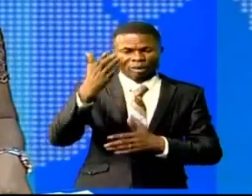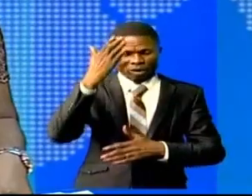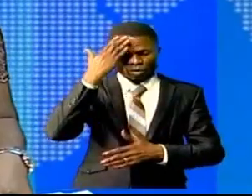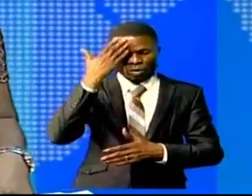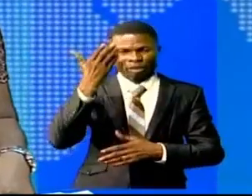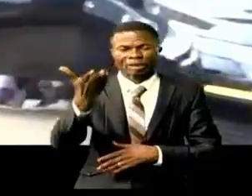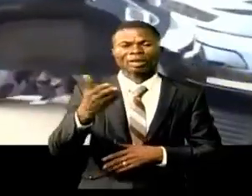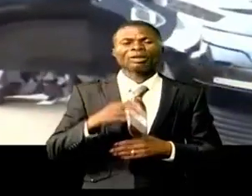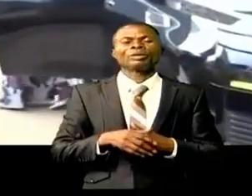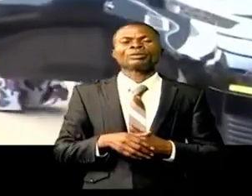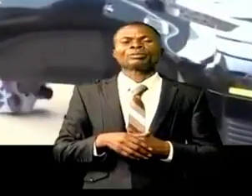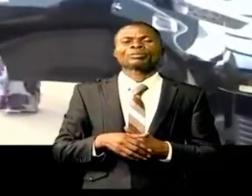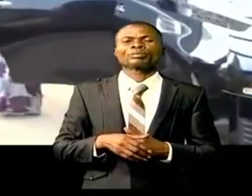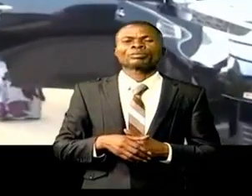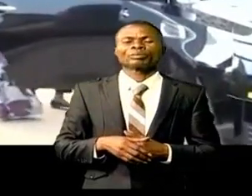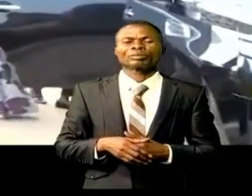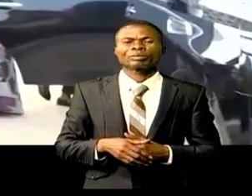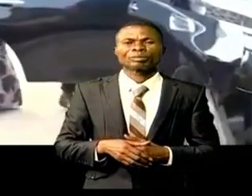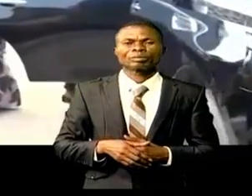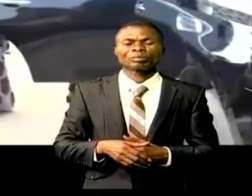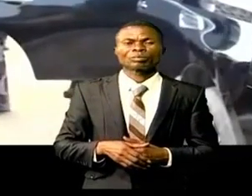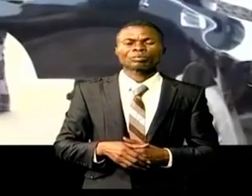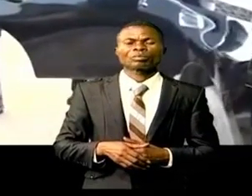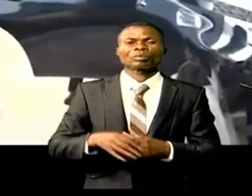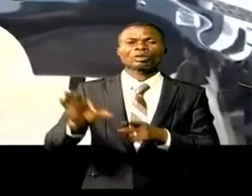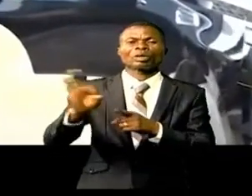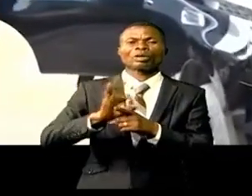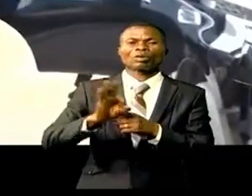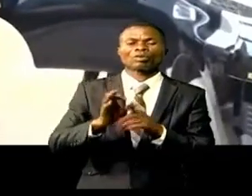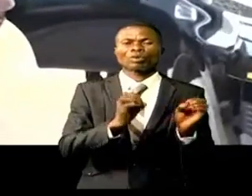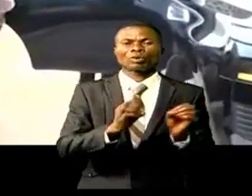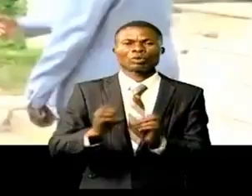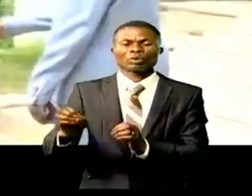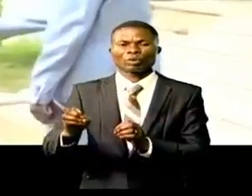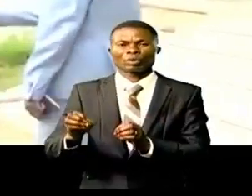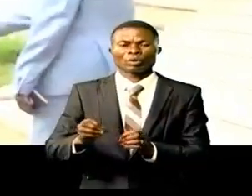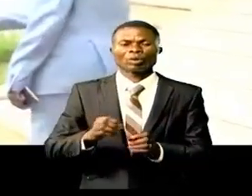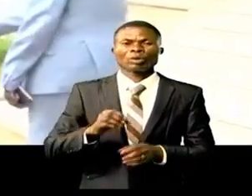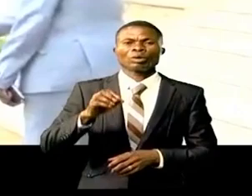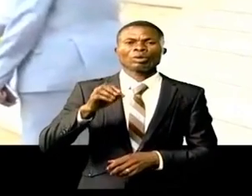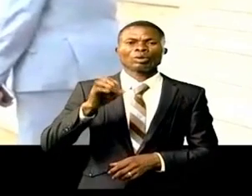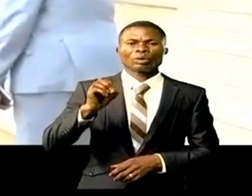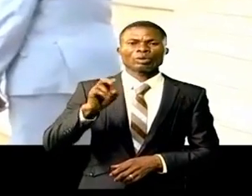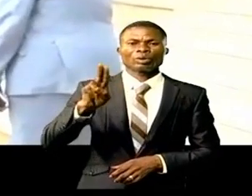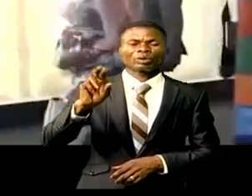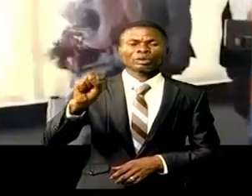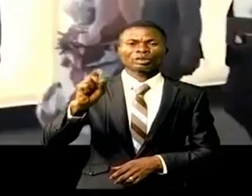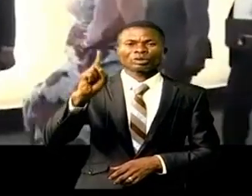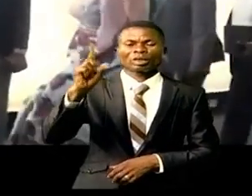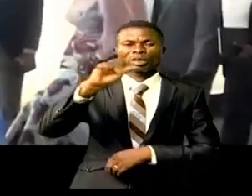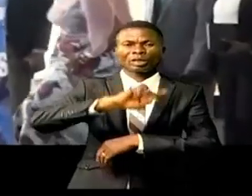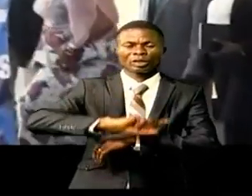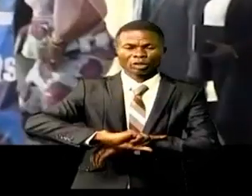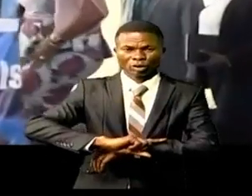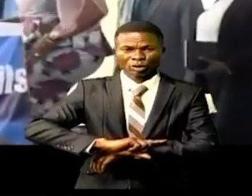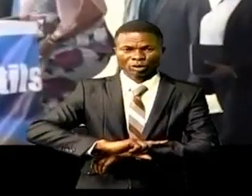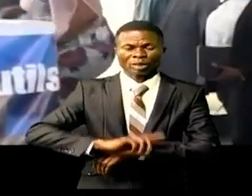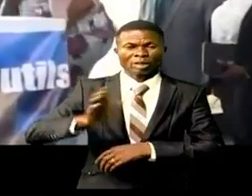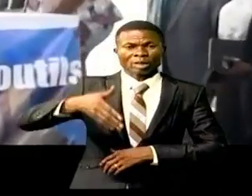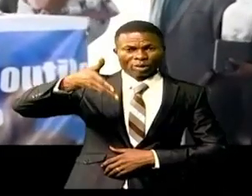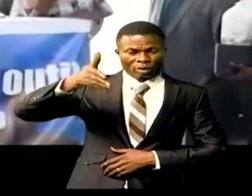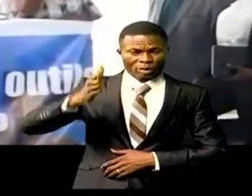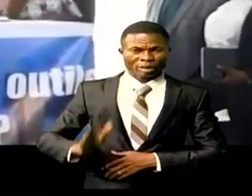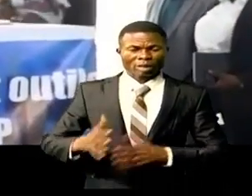dit plus. Un atelier organisé par l'UNESCO qui prendra une journée. Ainsi, les experts